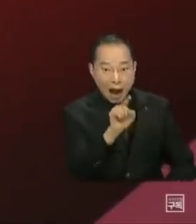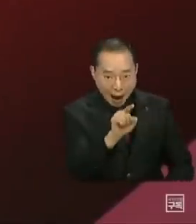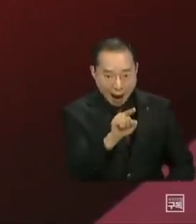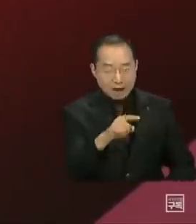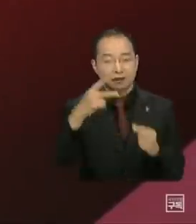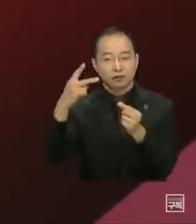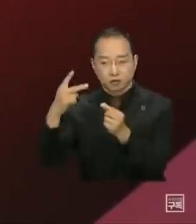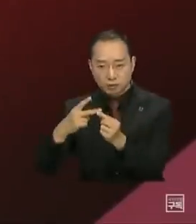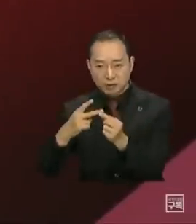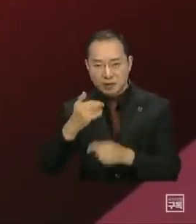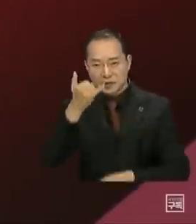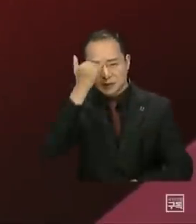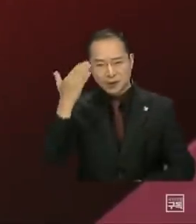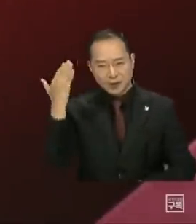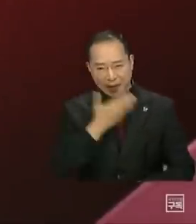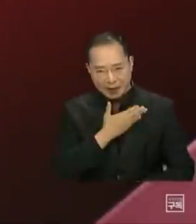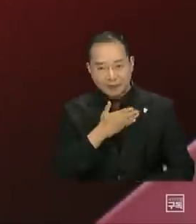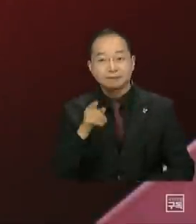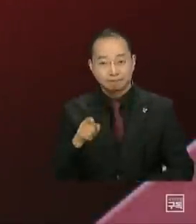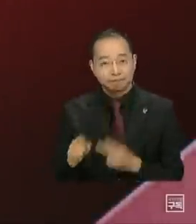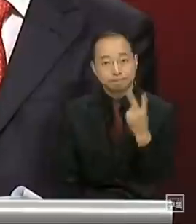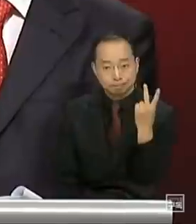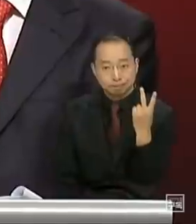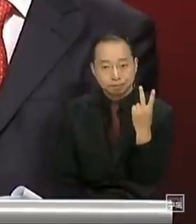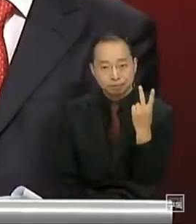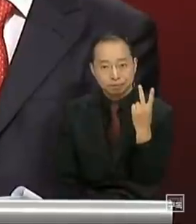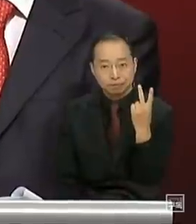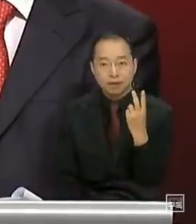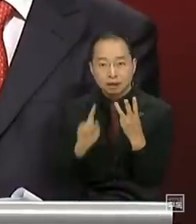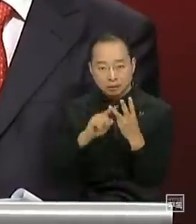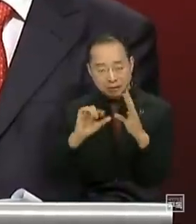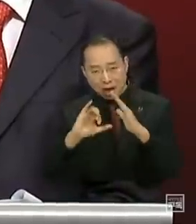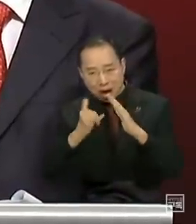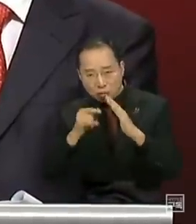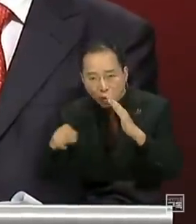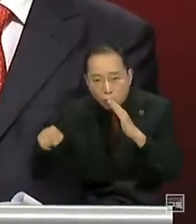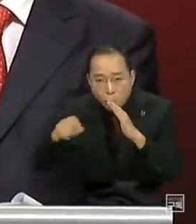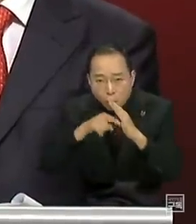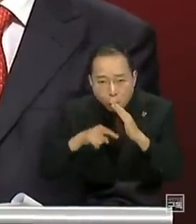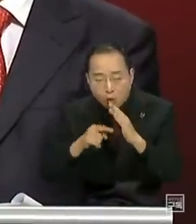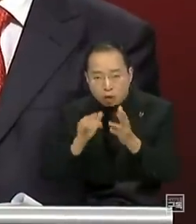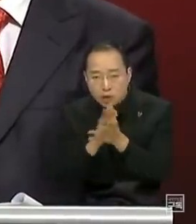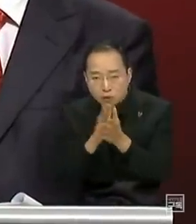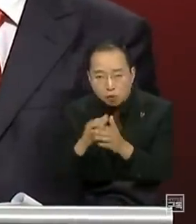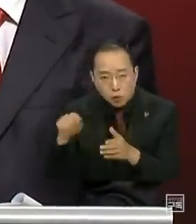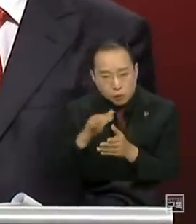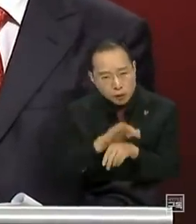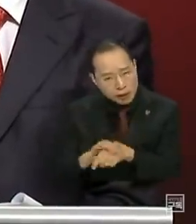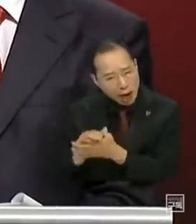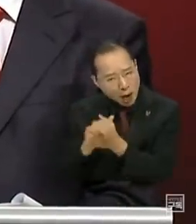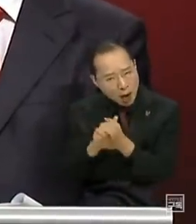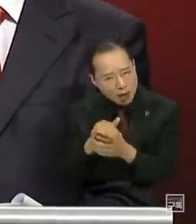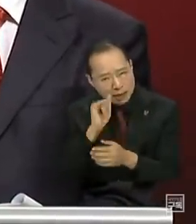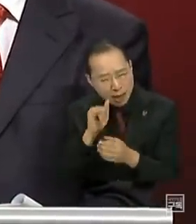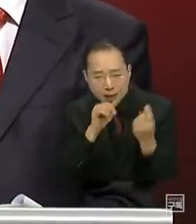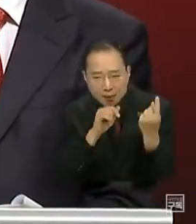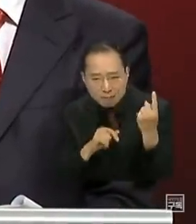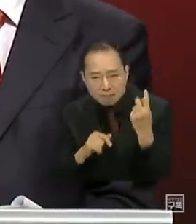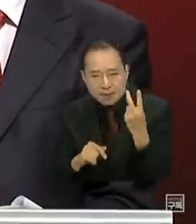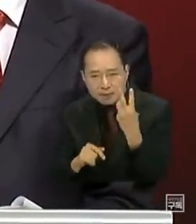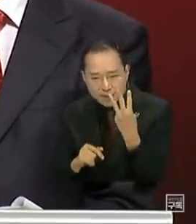번째는 도덕성이 충만한 사람, 세 번째는 가족관계, 교우관계가 괜찮은 사람, 그걸 다